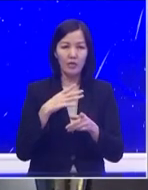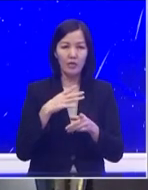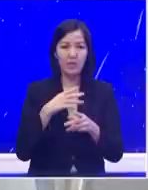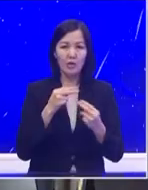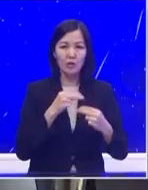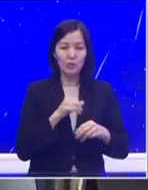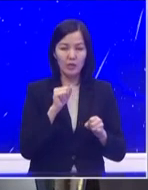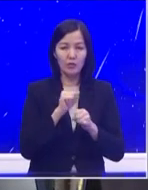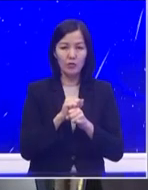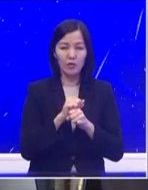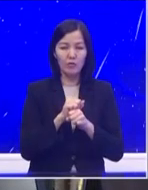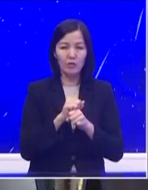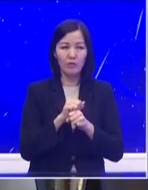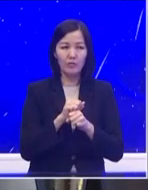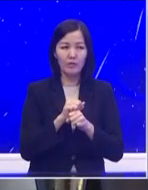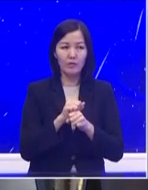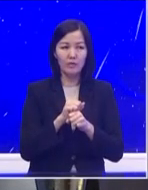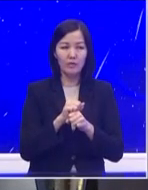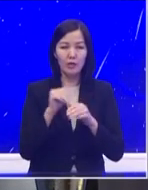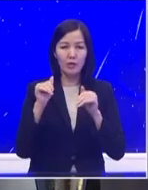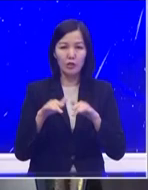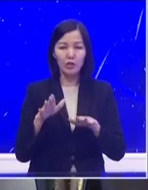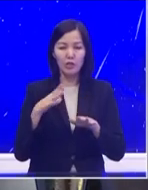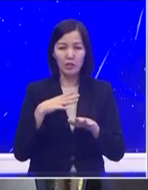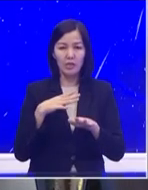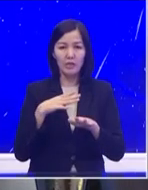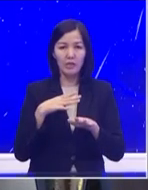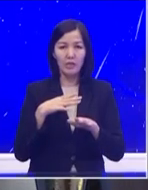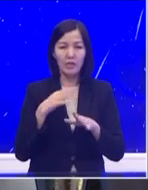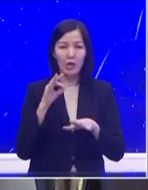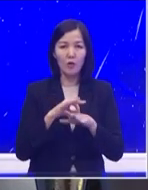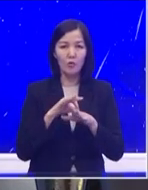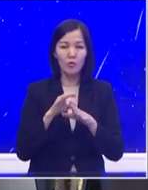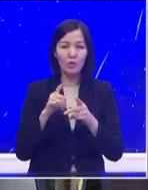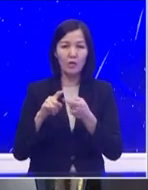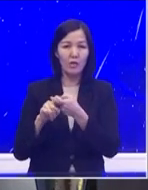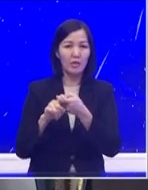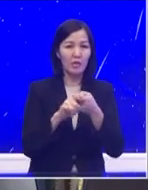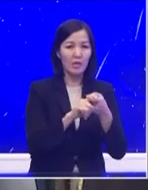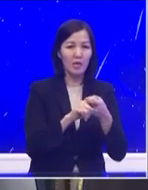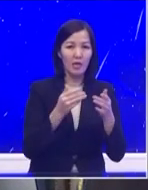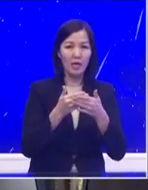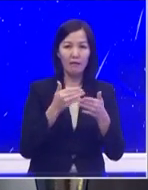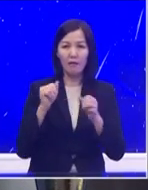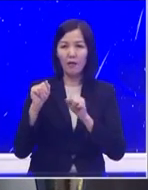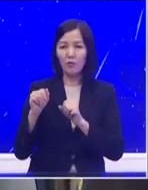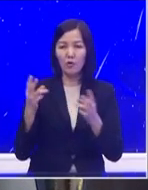тоқтатып отырмыз. Бір ауыздан осындай шешімге келіп отырмыз, өйткені осы аурудың кең таралуына бір жол бермеуге біз де өз үлесімізді қосып жатырмыз